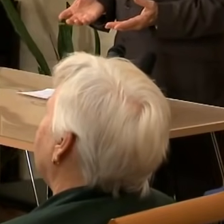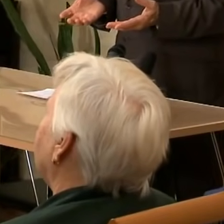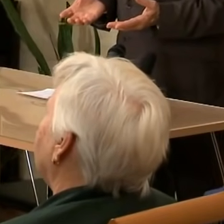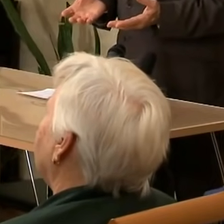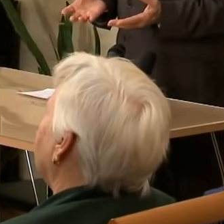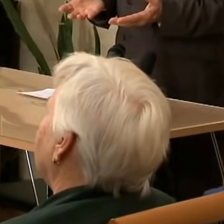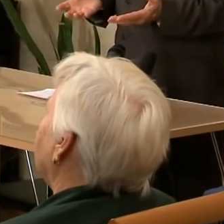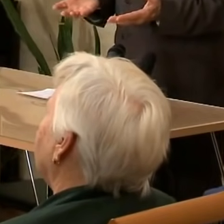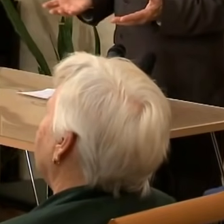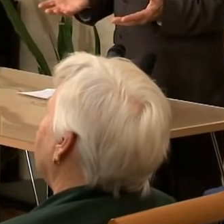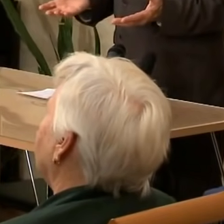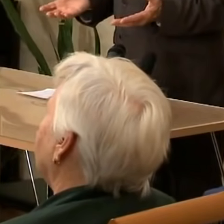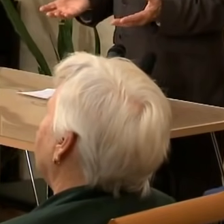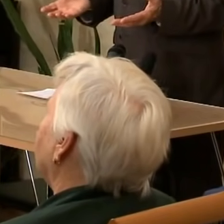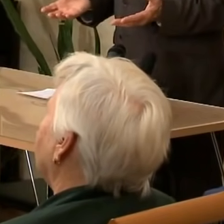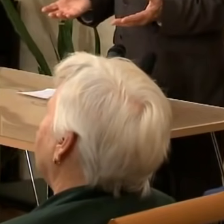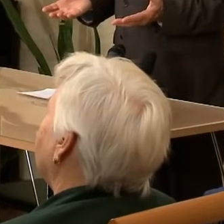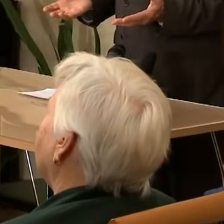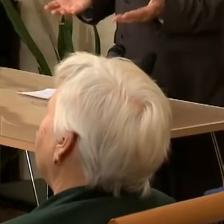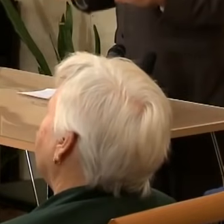Евангелии мы читаем: